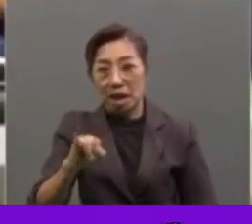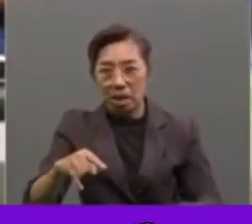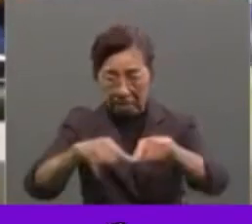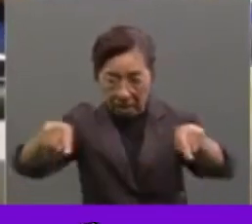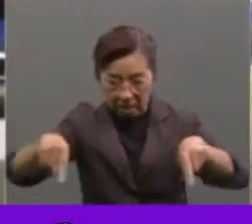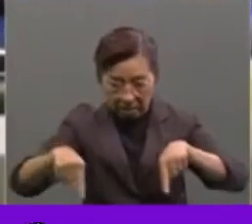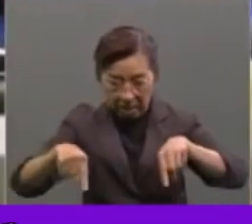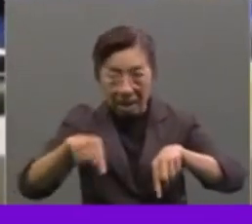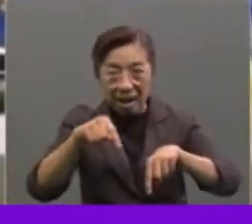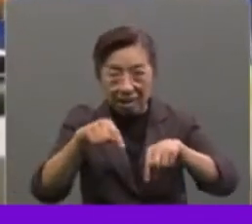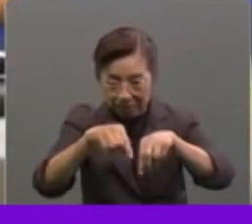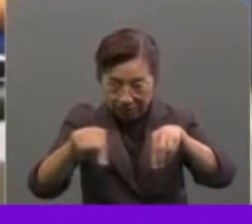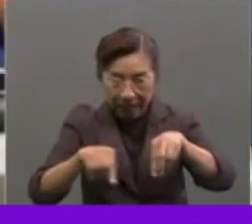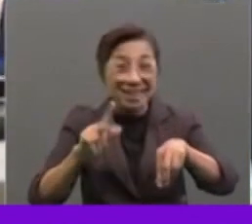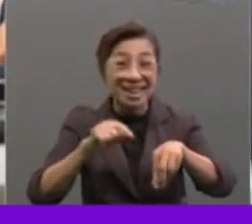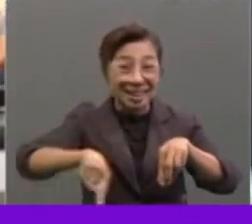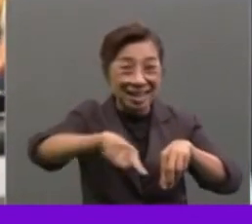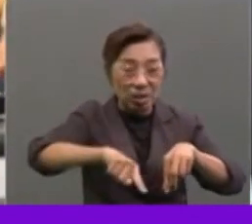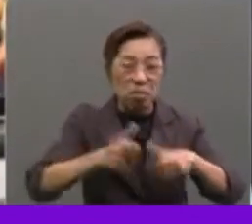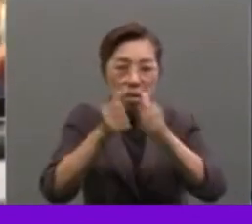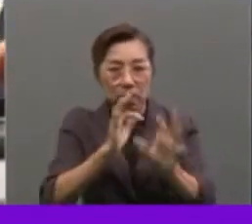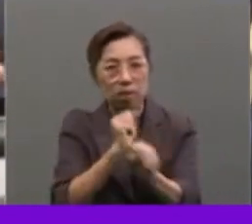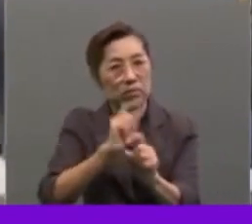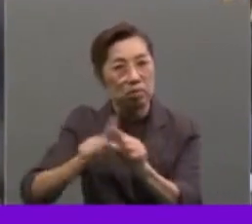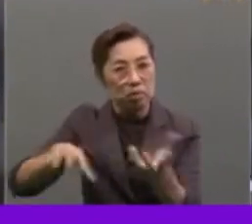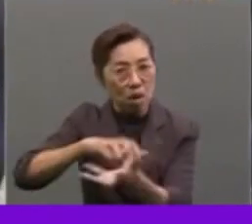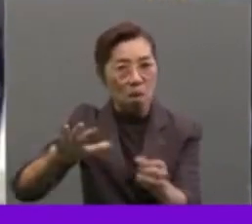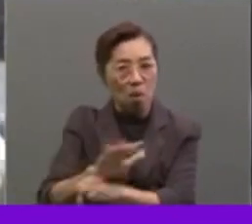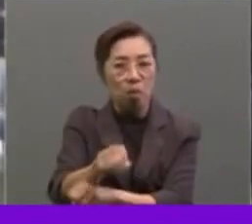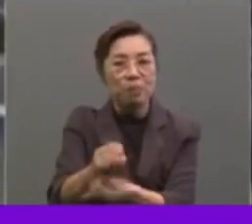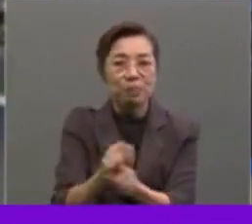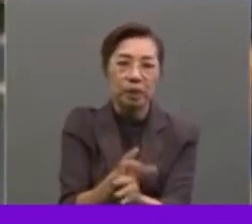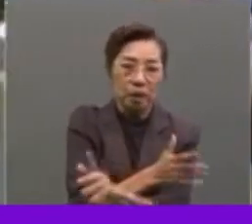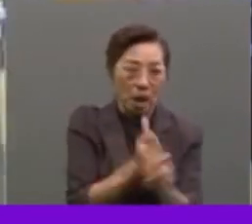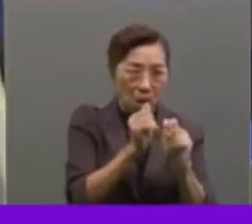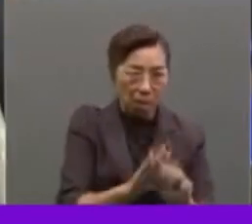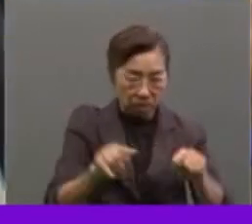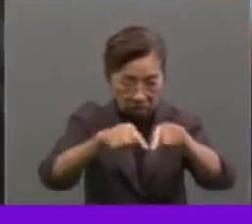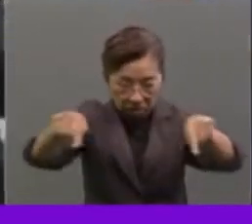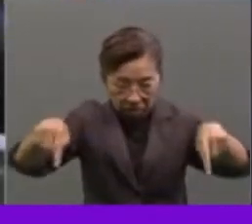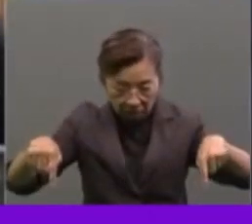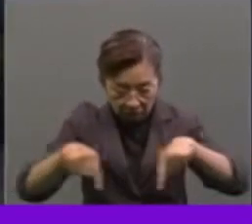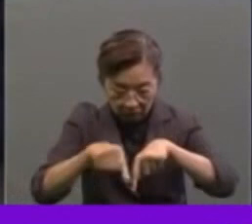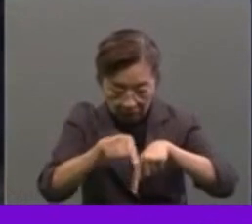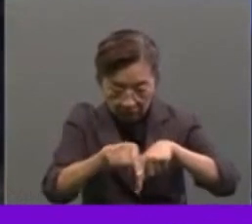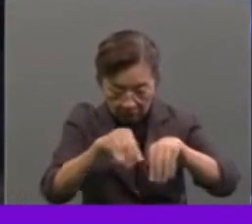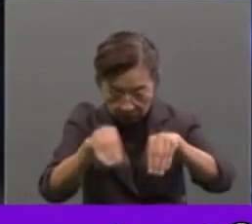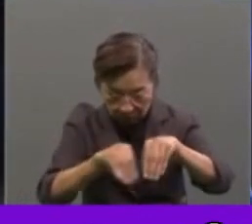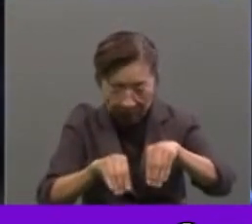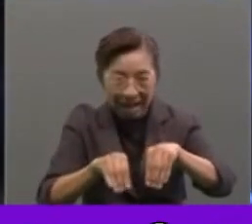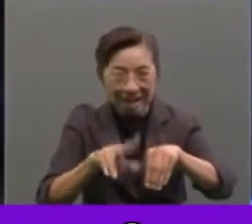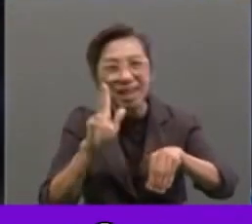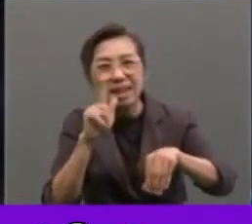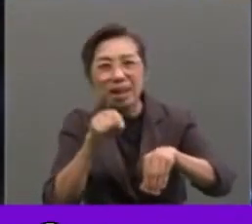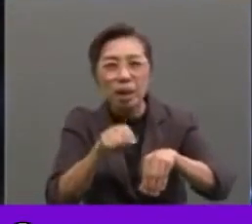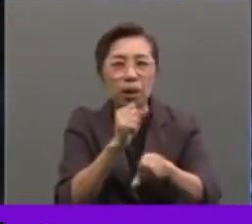ทุนด้านความยั่งยืนอุตสาหกรรมยานยนต์โครงสร้างพื้นฐานความสะดวกในการทำธุรกิจนะครับพร้อม